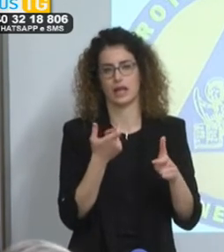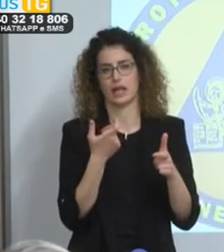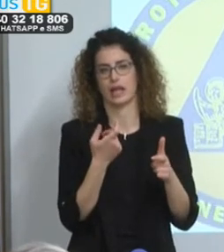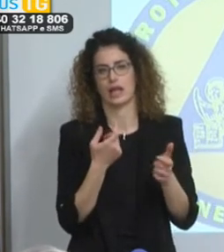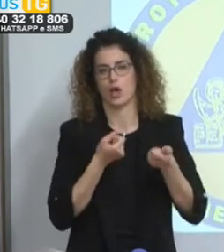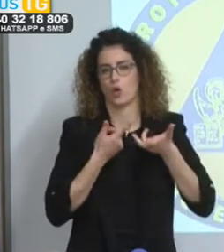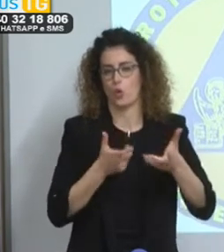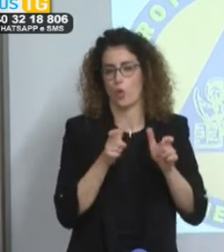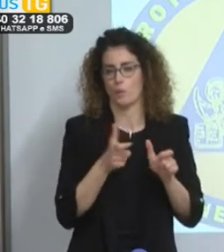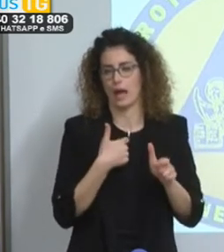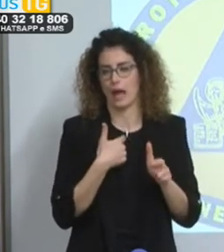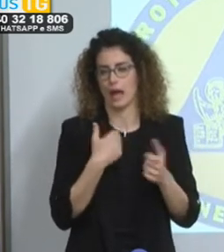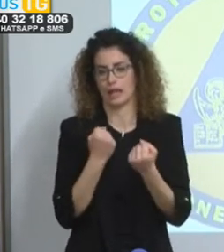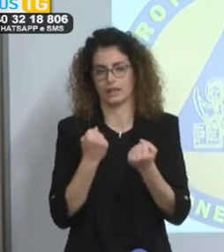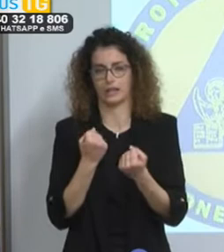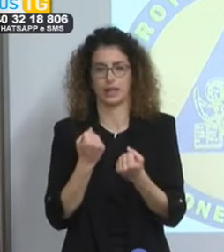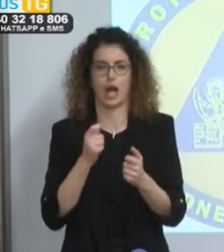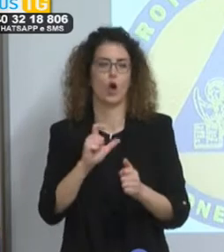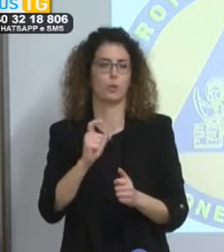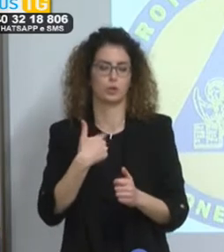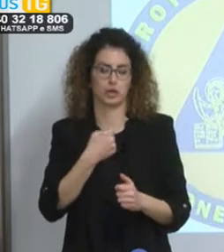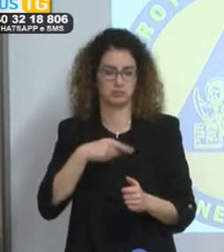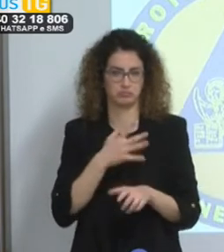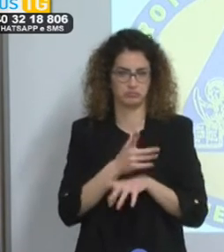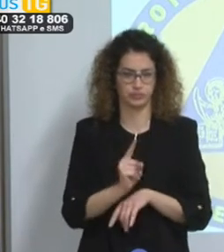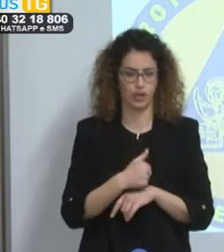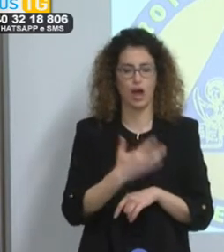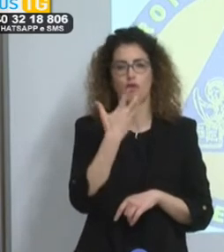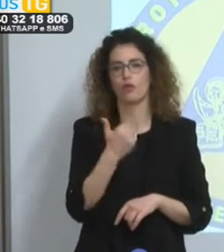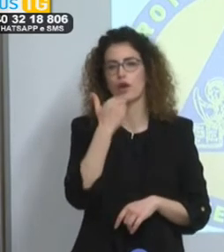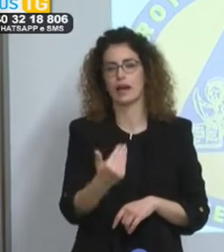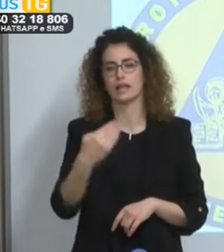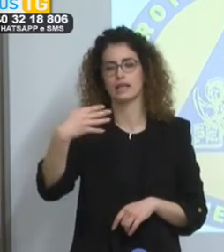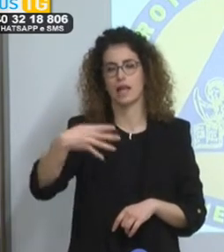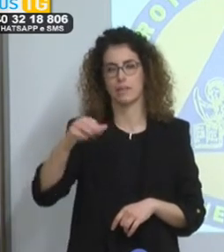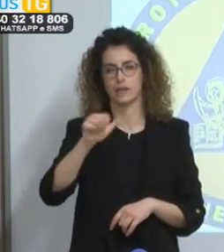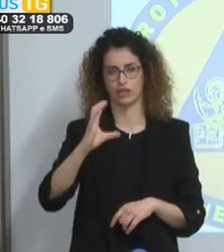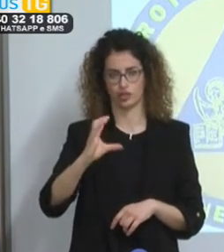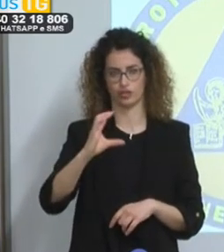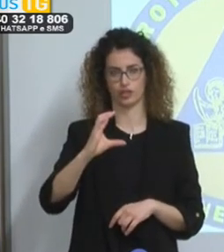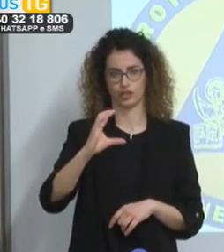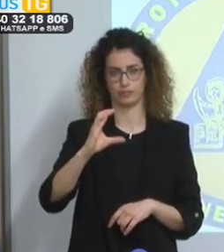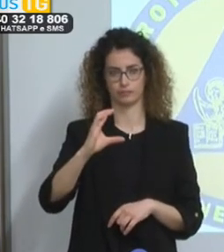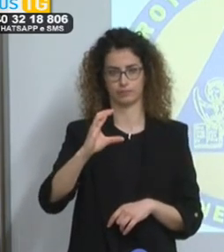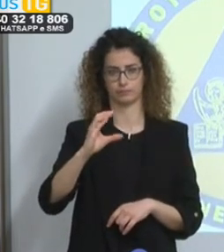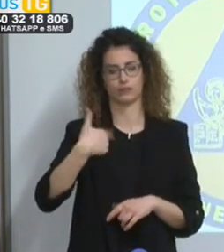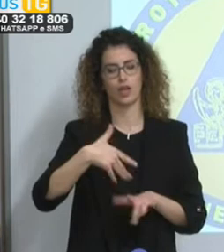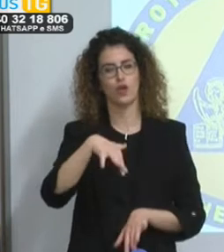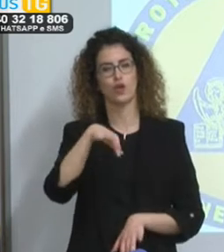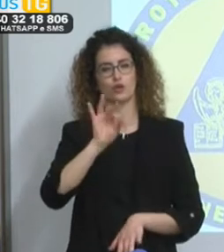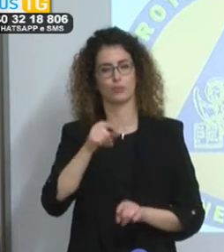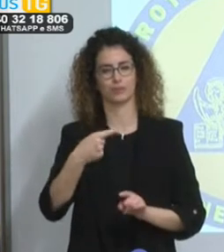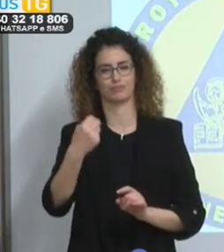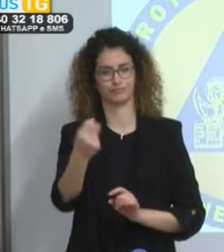comune, non sono cose nostre. Però insomma volevo ringraziare MSC per aver fatto questa scelta e dare